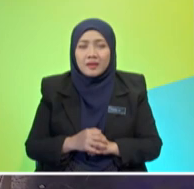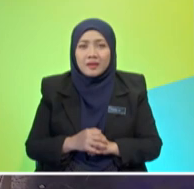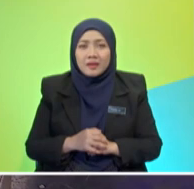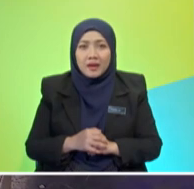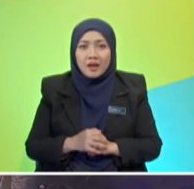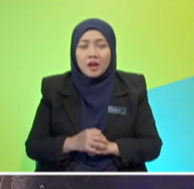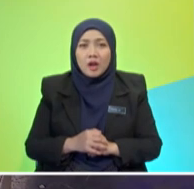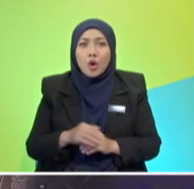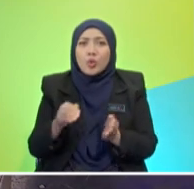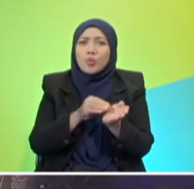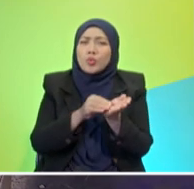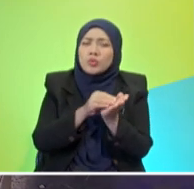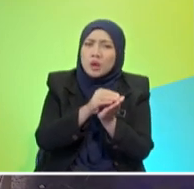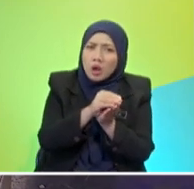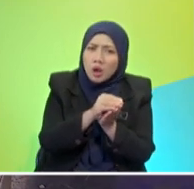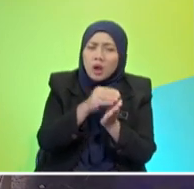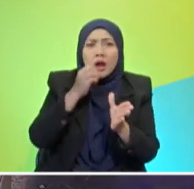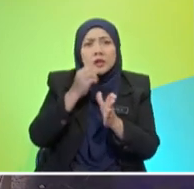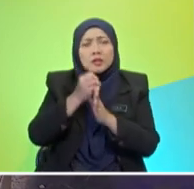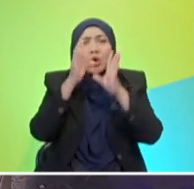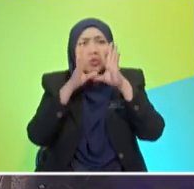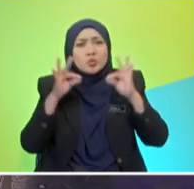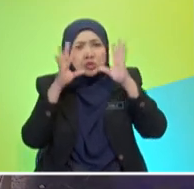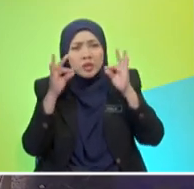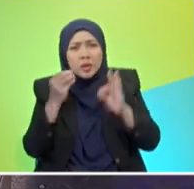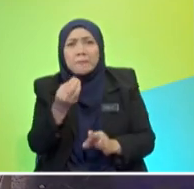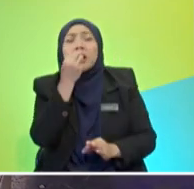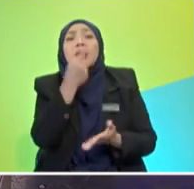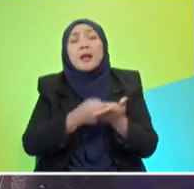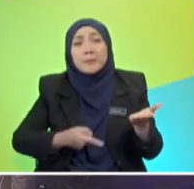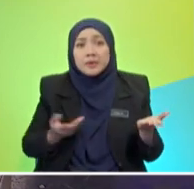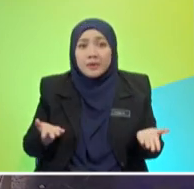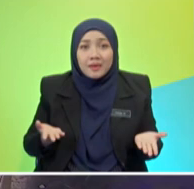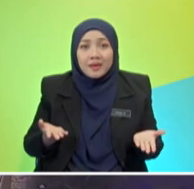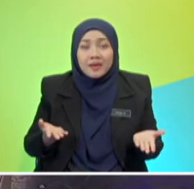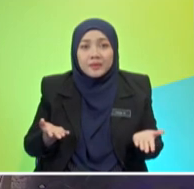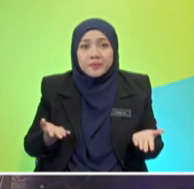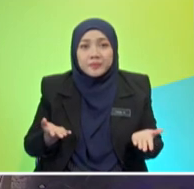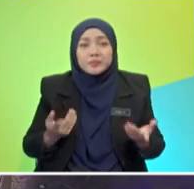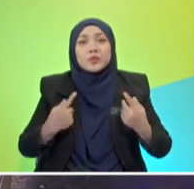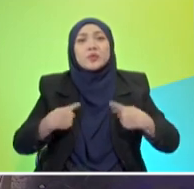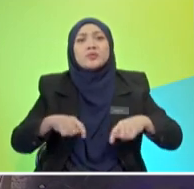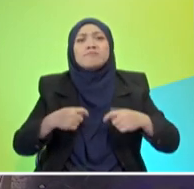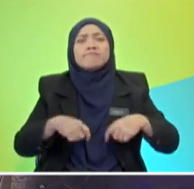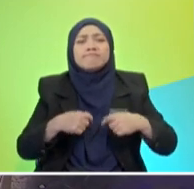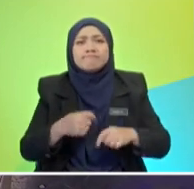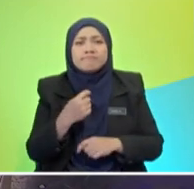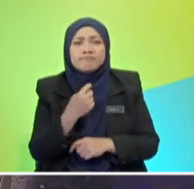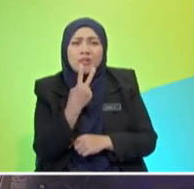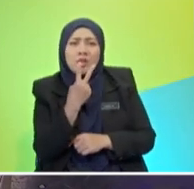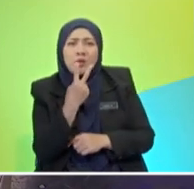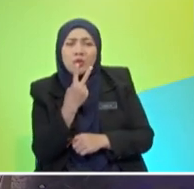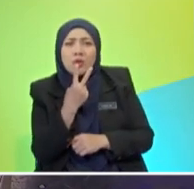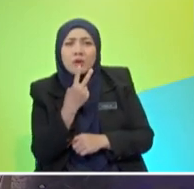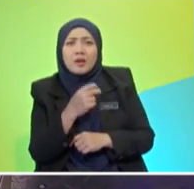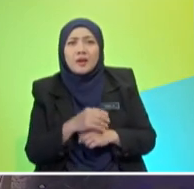apa? Kucing tu saya rasa akan makan tikus, cikgu. Cuba tengok dekat depan Sean pun ada apa tu tepi tu haiwan.